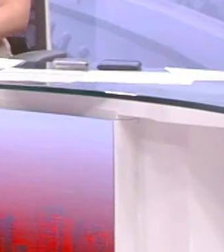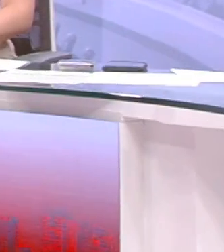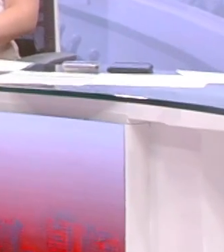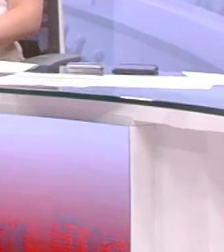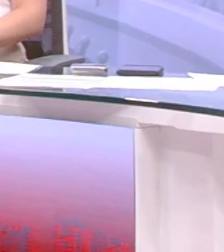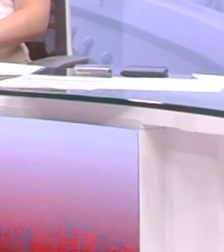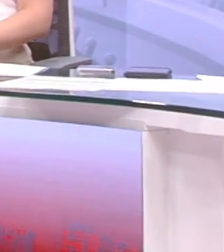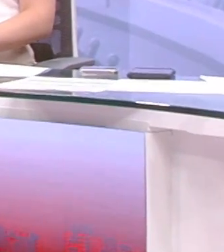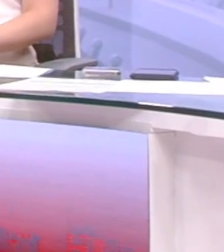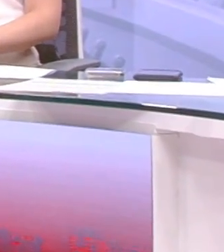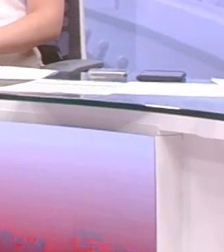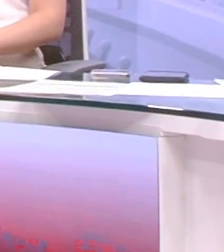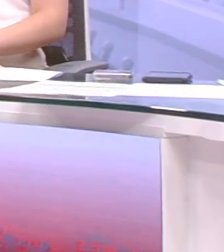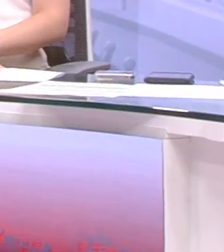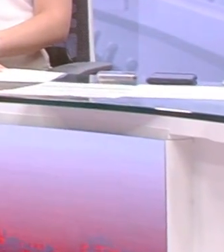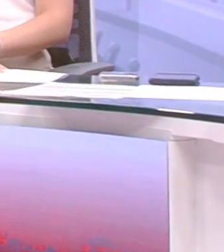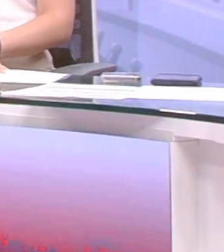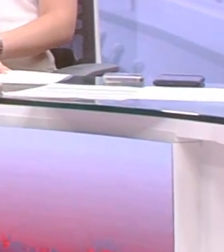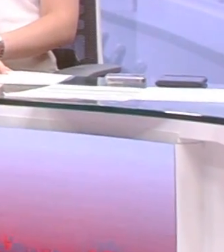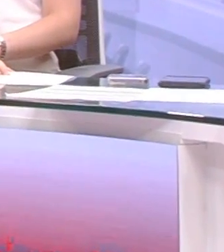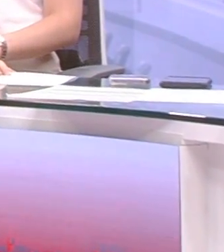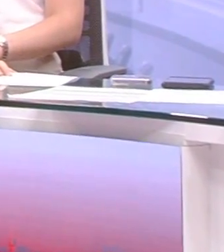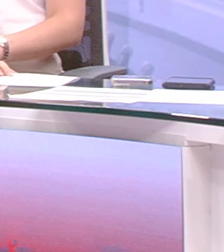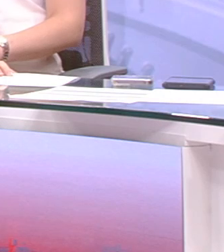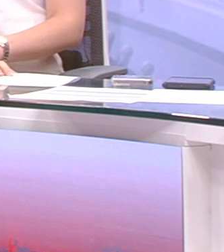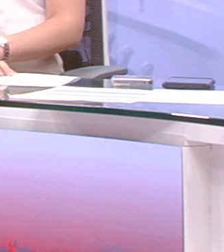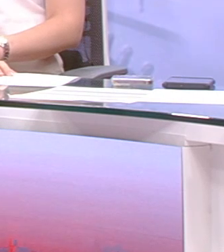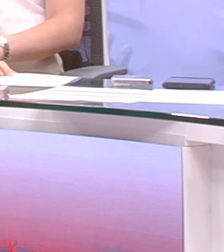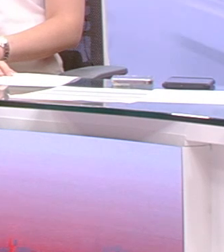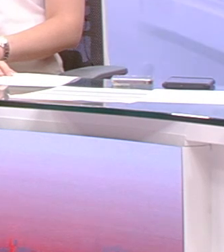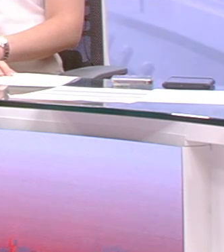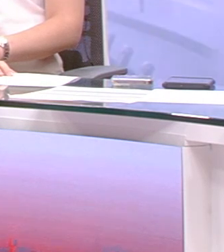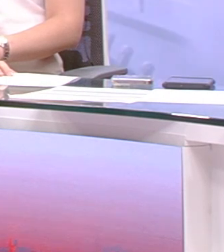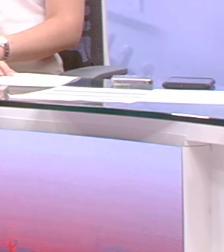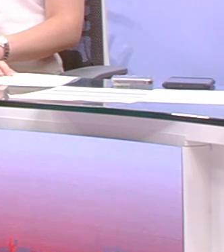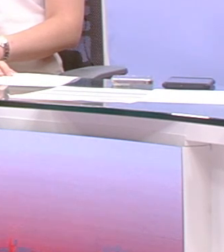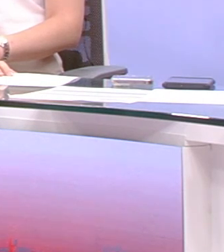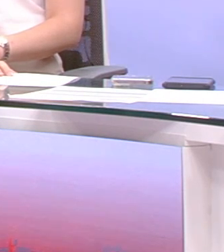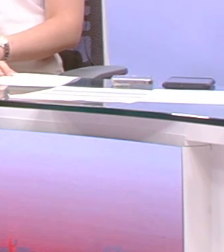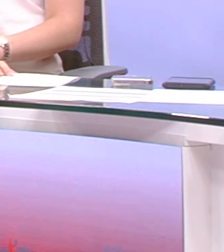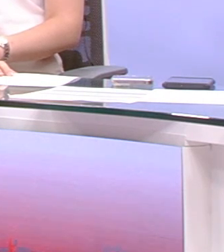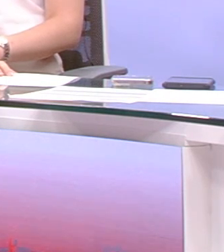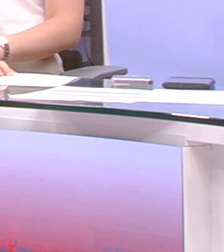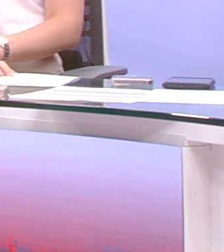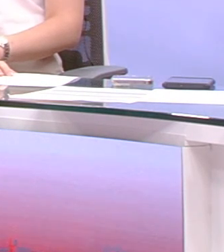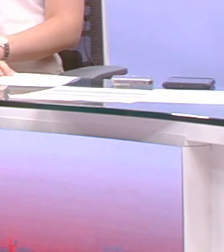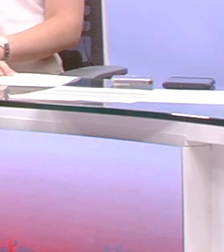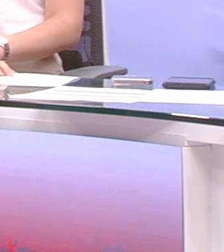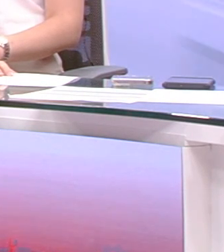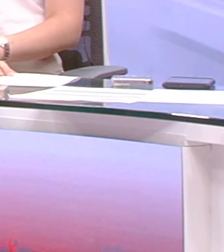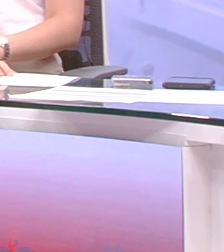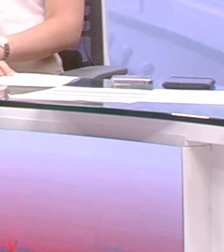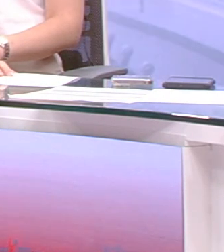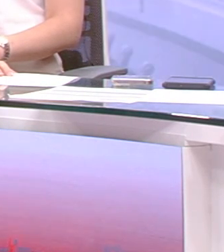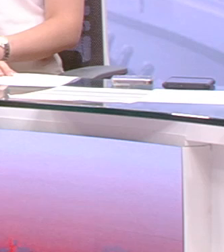หลือเวลา13วันเท่านั้นนะครับคุณผู้ชมพี่ลิซ่าครับเราก็จะได้เข้าคูหาไปเลือกตั้งกันแล้วจริงเวลามันผ่านไปเร็วเหมือนกันนะและทุกวินาทีก็มีค่าสำห